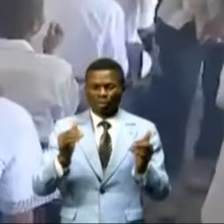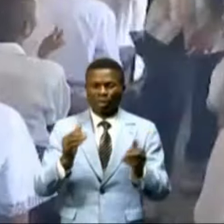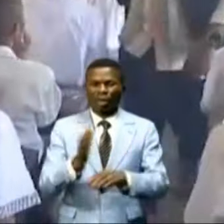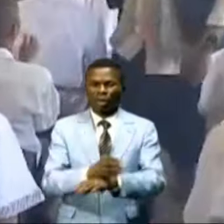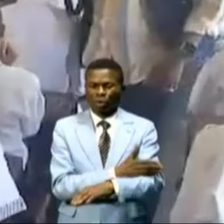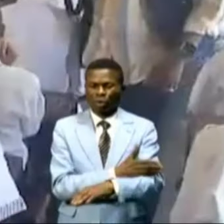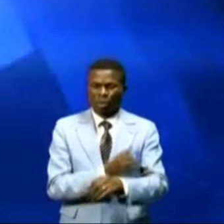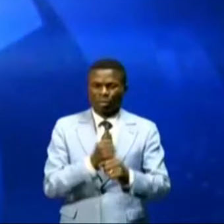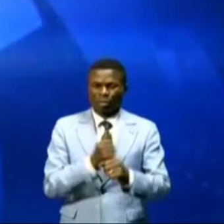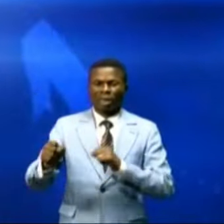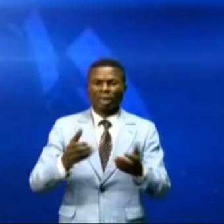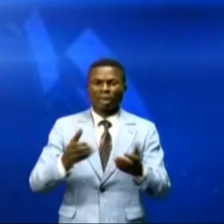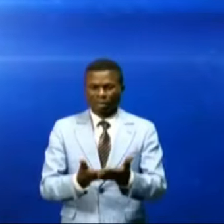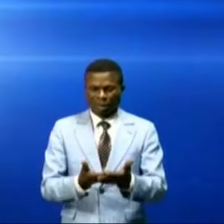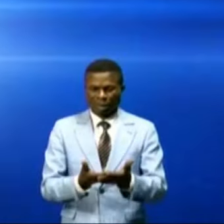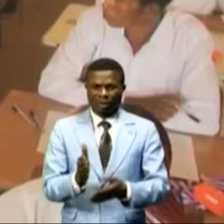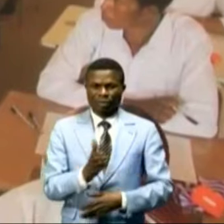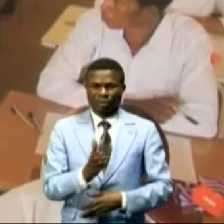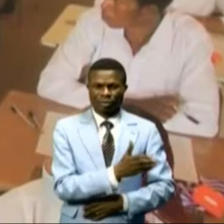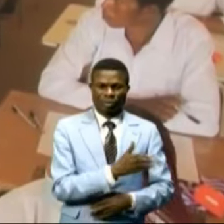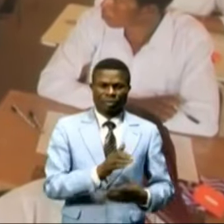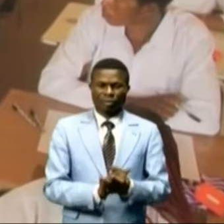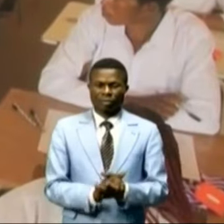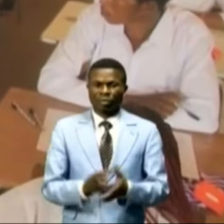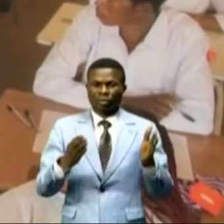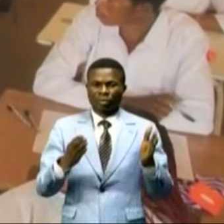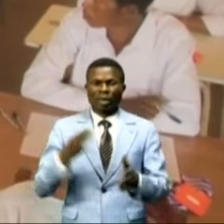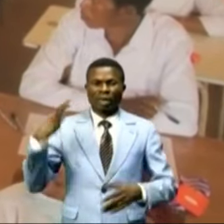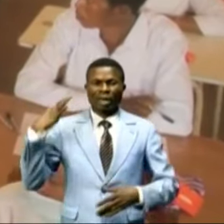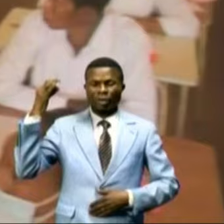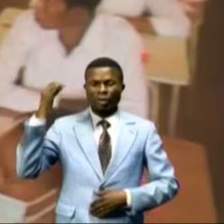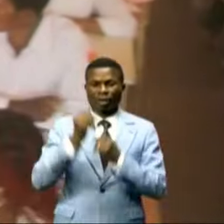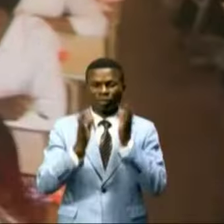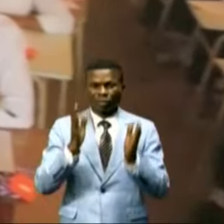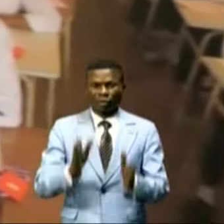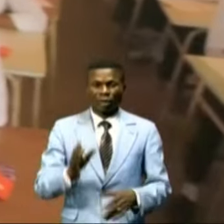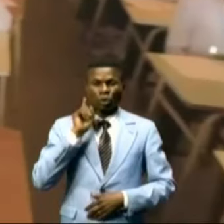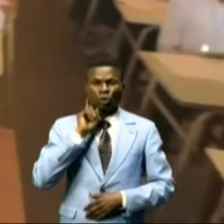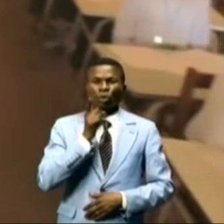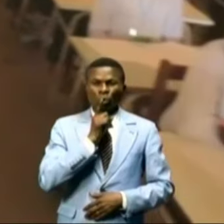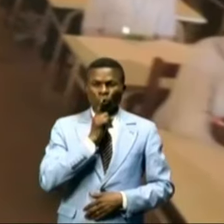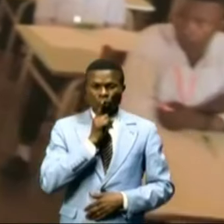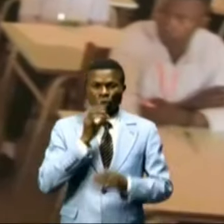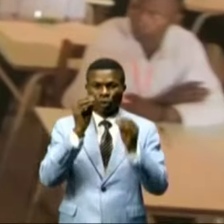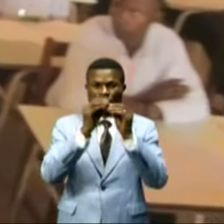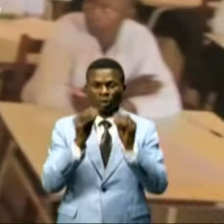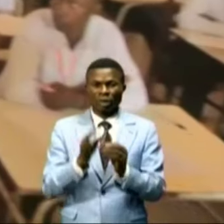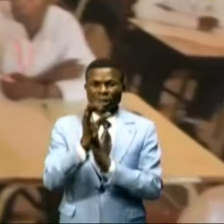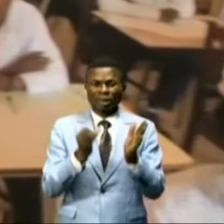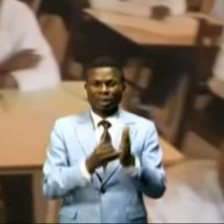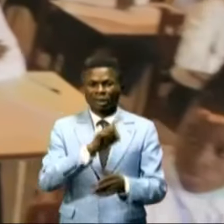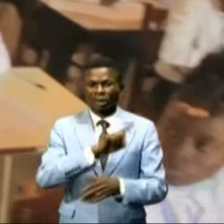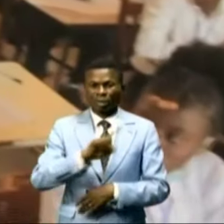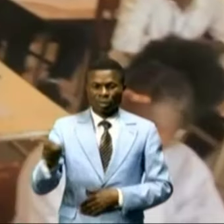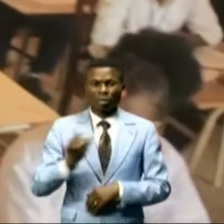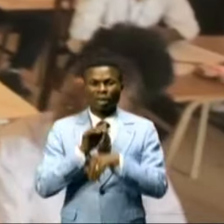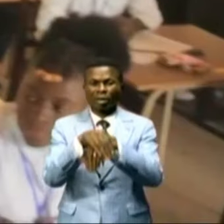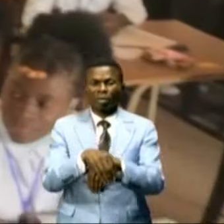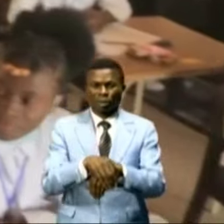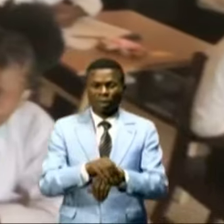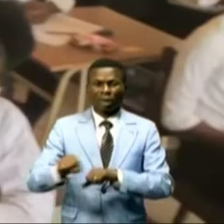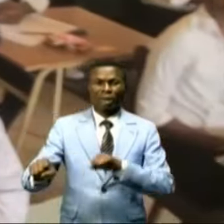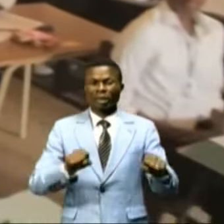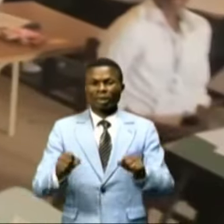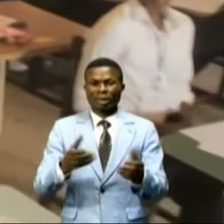ces épreuves. 9 candidats finalistes sourds-muets sur un total de 17 000 ont aussi participé à